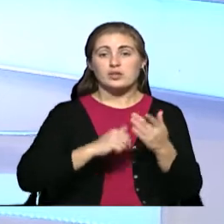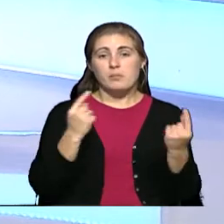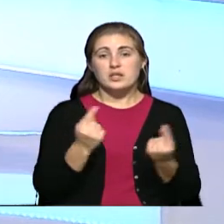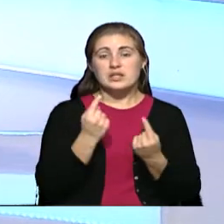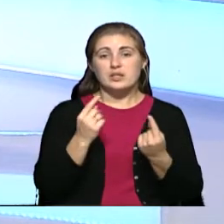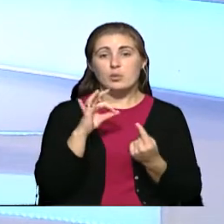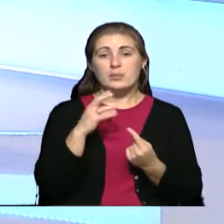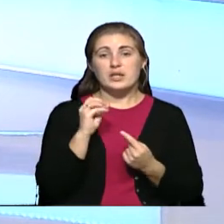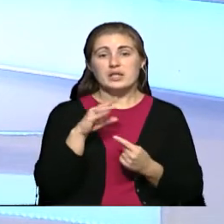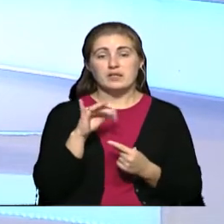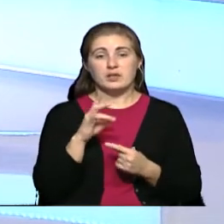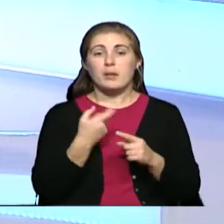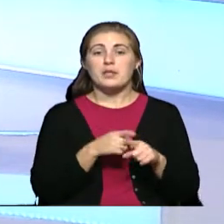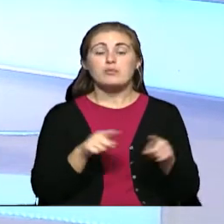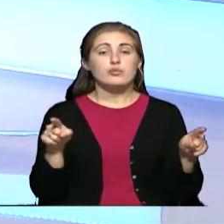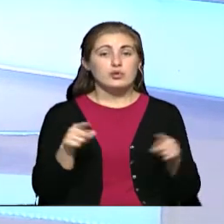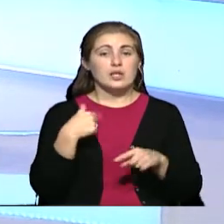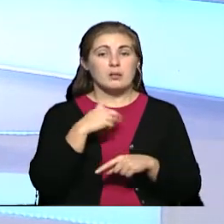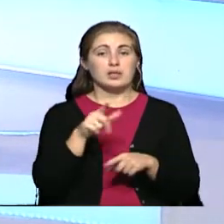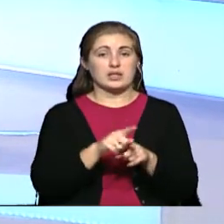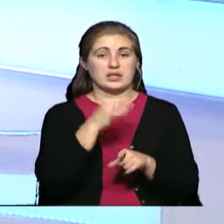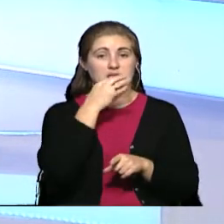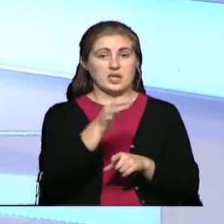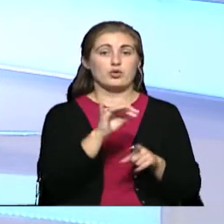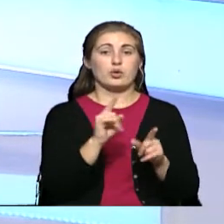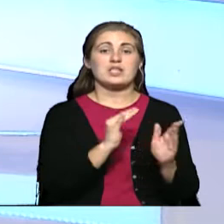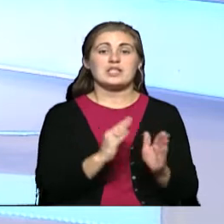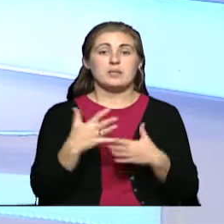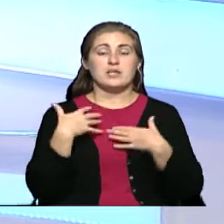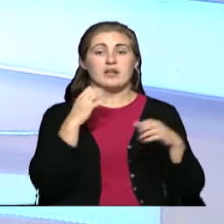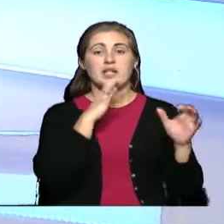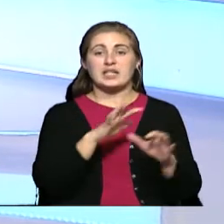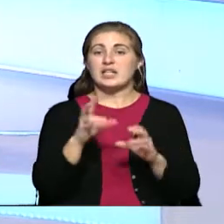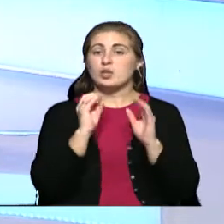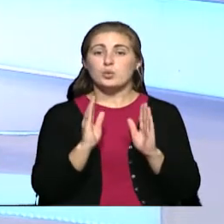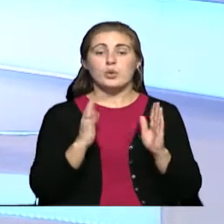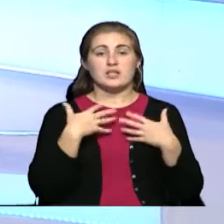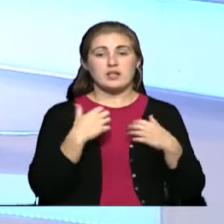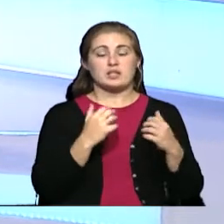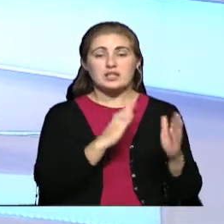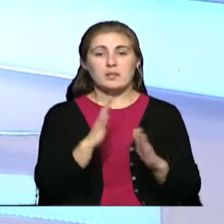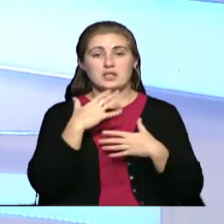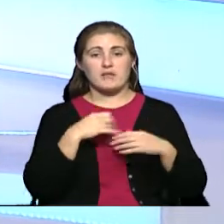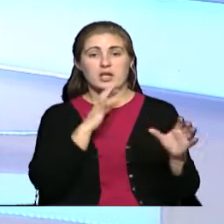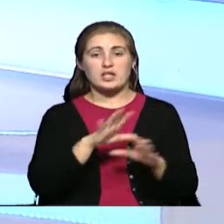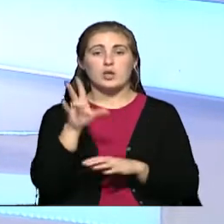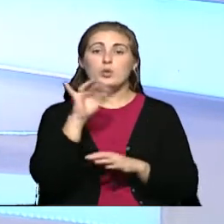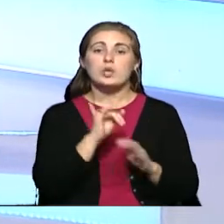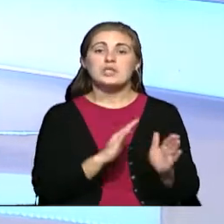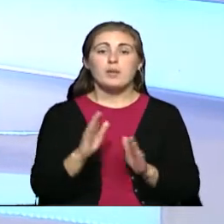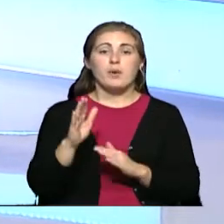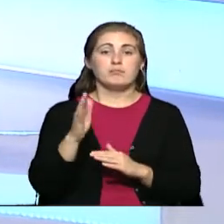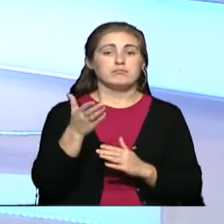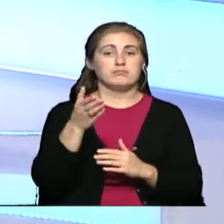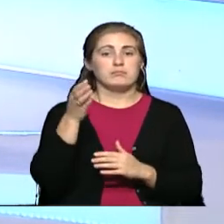что, я бы так сказал, что и система здравоохранения, и не только система здравоохранения, но и система